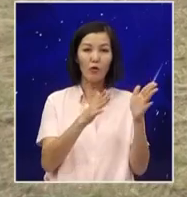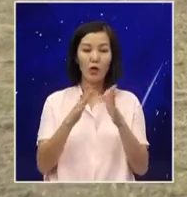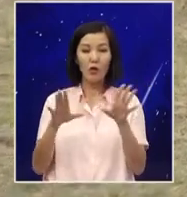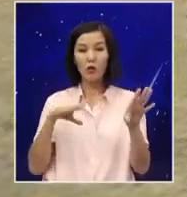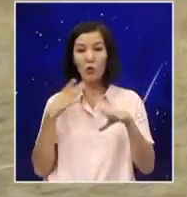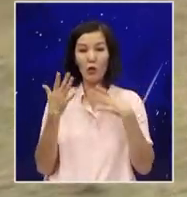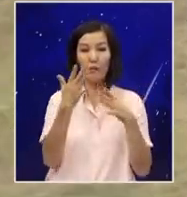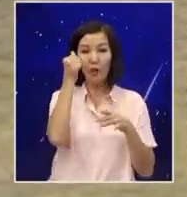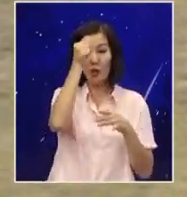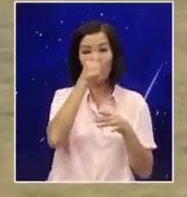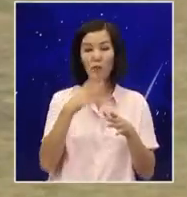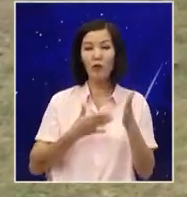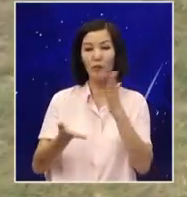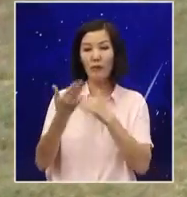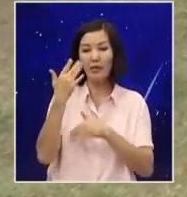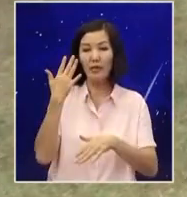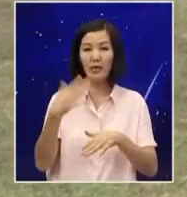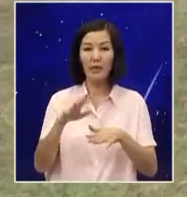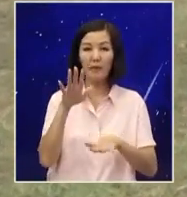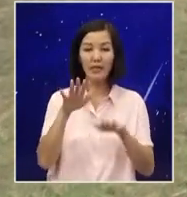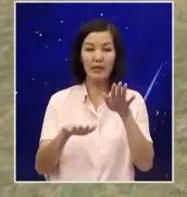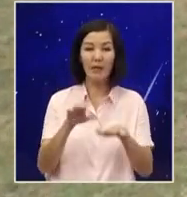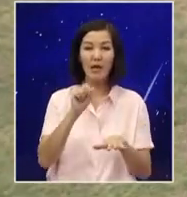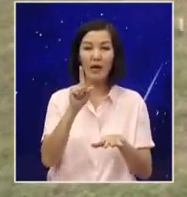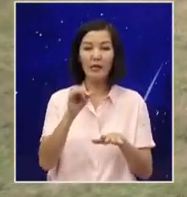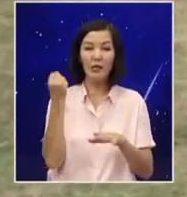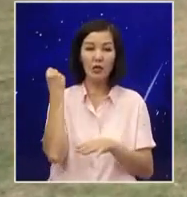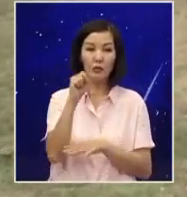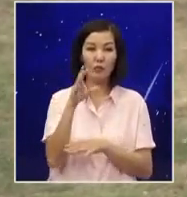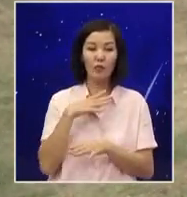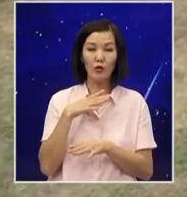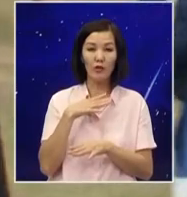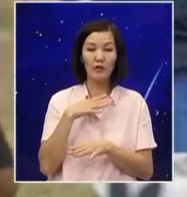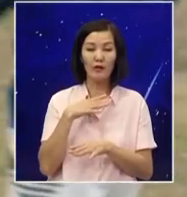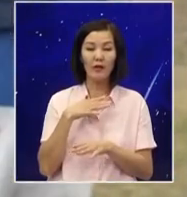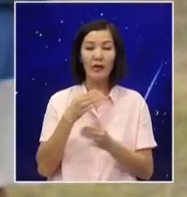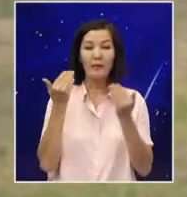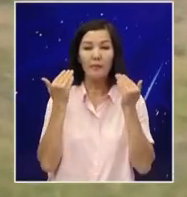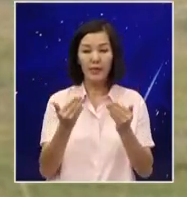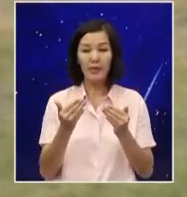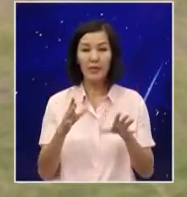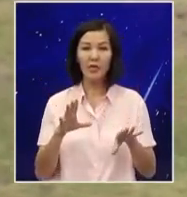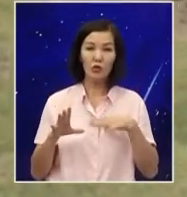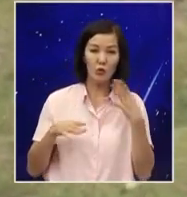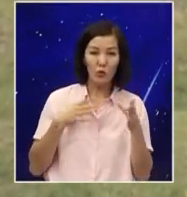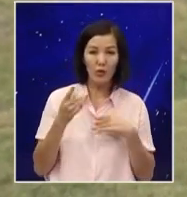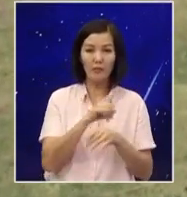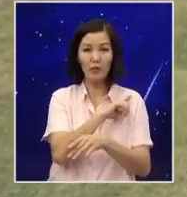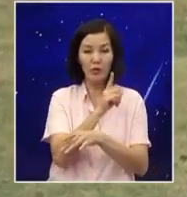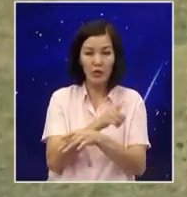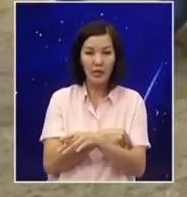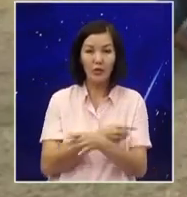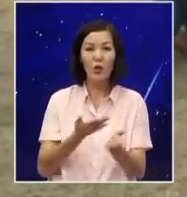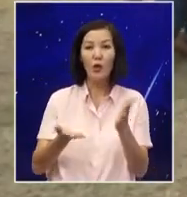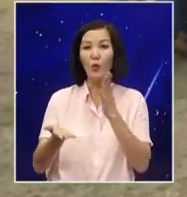болды. Былтыр жасөспірімдер арасында 45 келі салмақ дәрежесінде Азия чемпионатында ел мерейін үстем еткен. Биыл да бабына келіп қалыпты. Сәтін салса